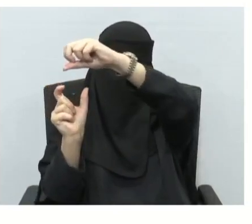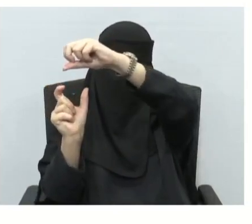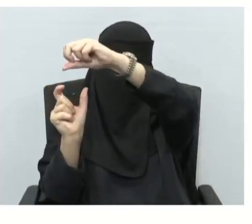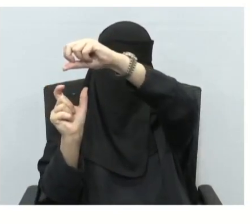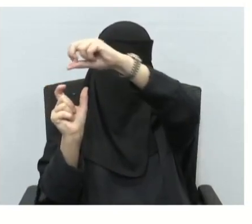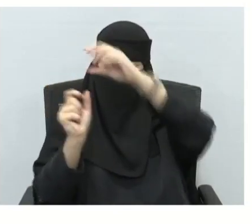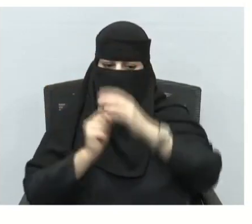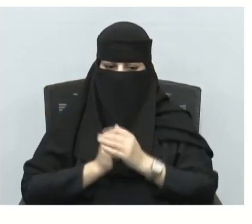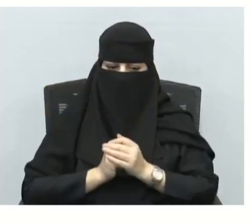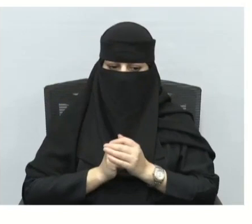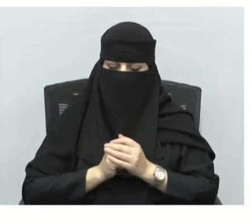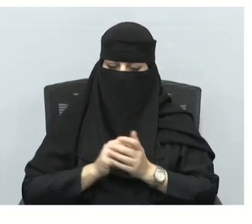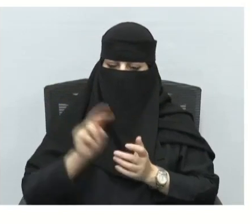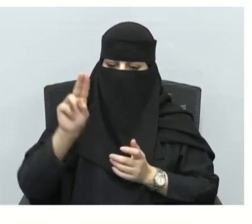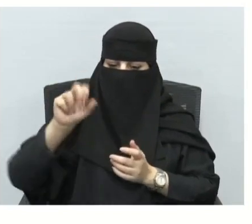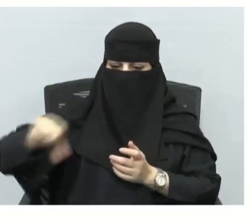تين